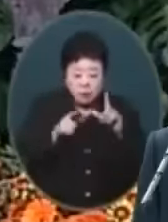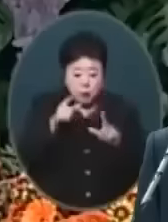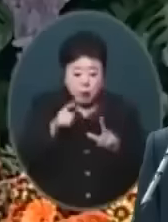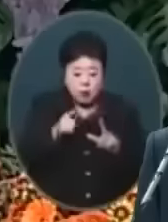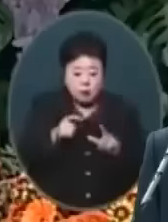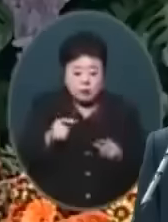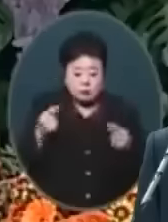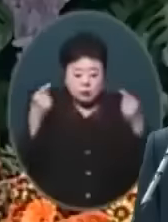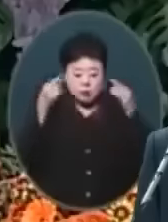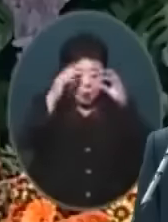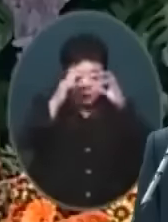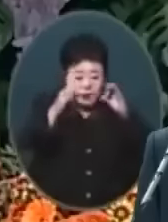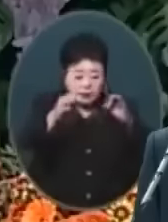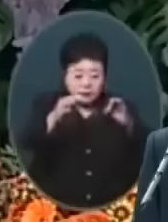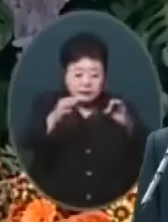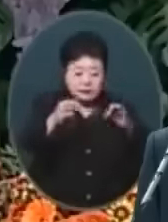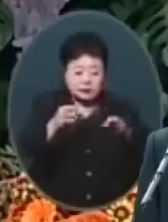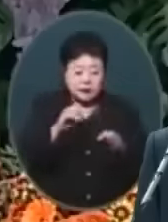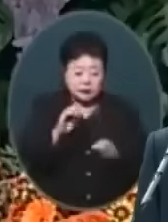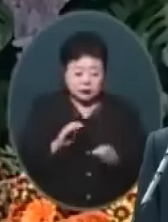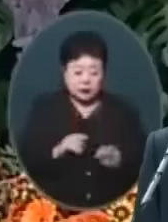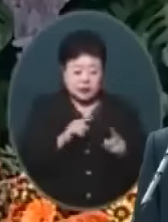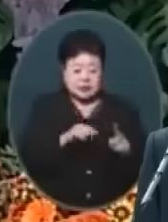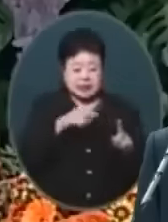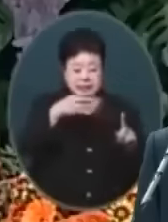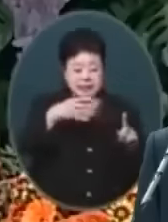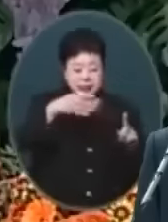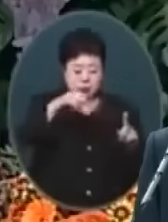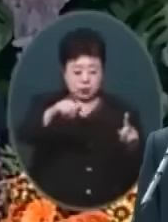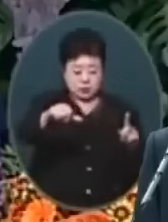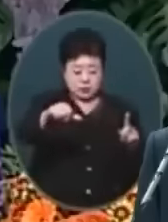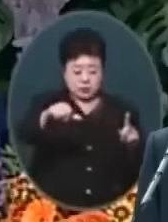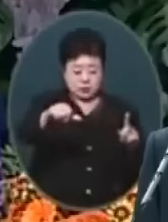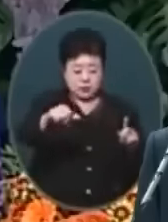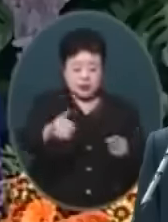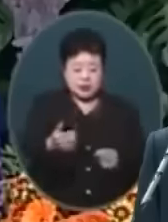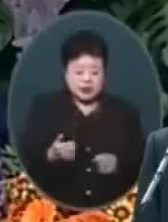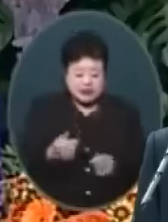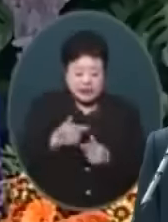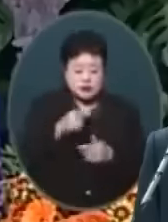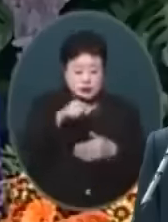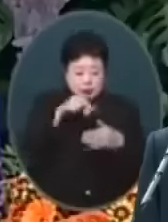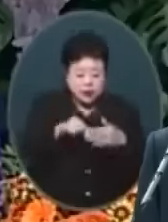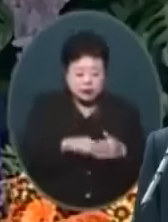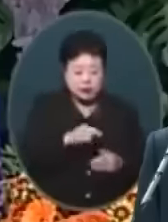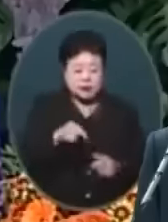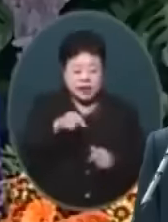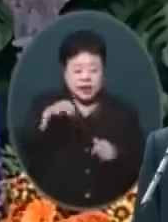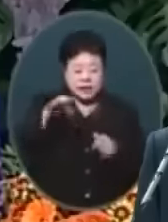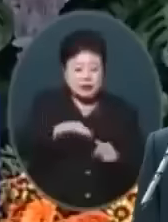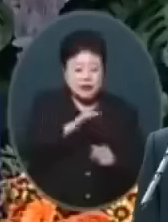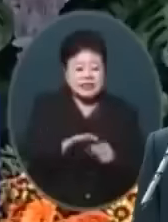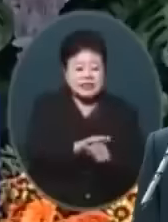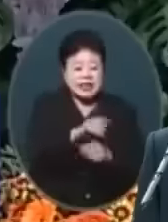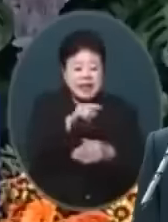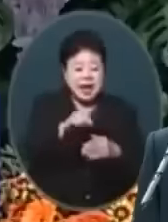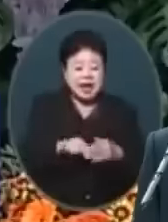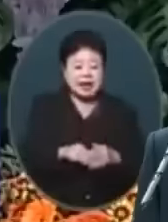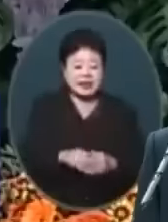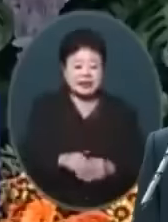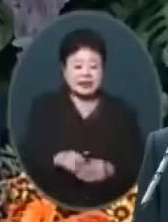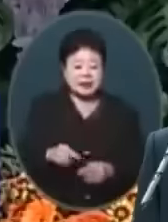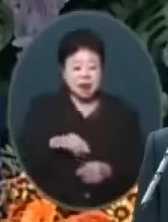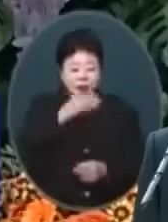한번 들어보세요. 에베소서 1장 4절로 5절에 곧 창세전에 그리스도 안에서 우리를 택하사 우리로 사랑 안에서 그